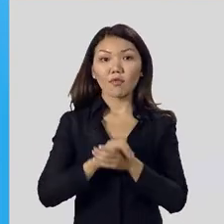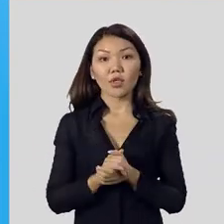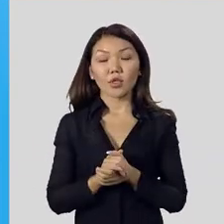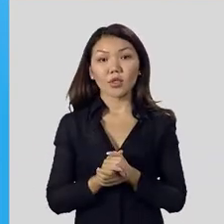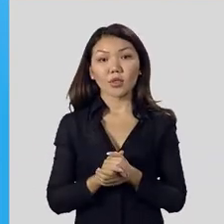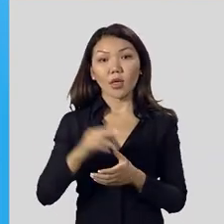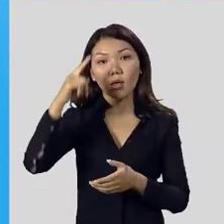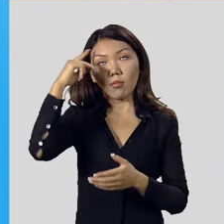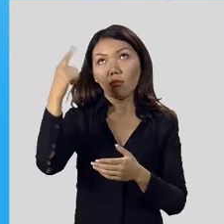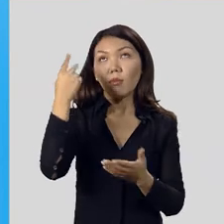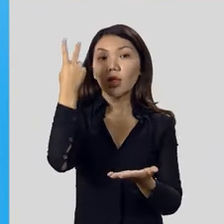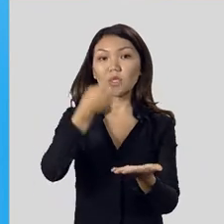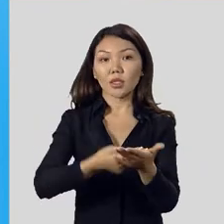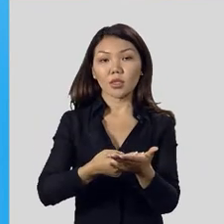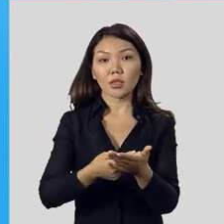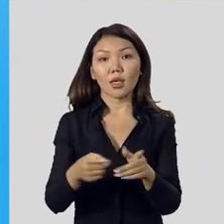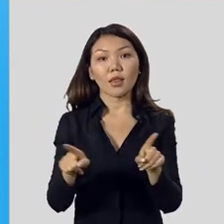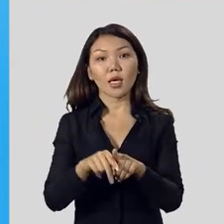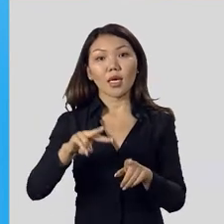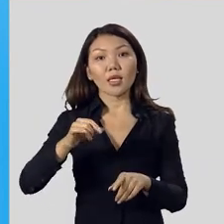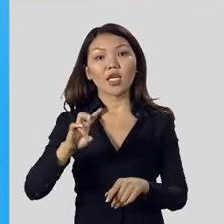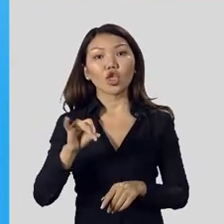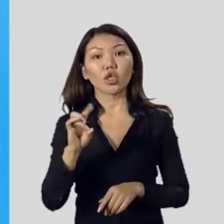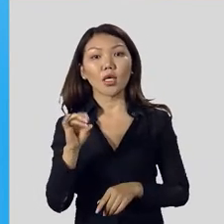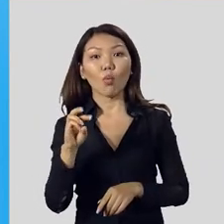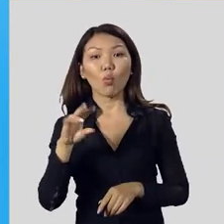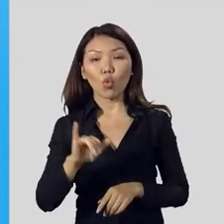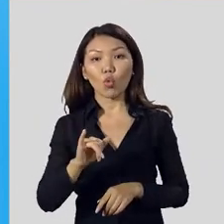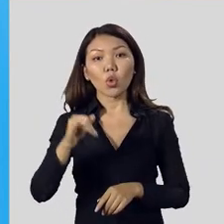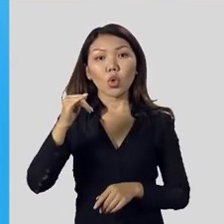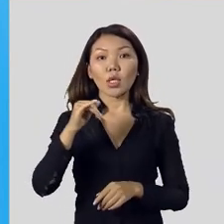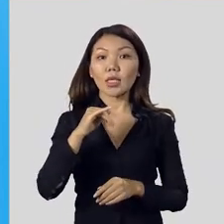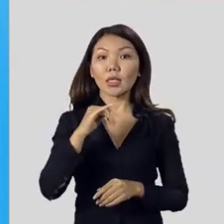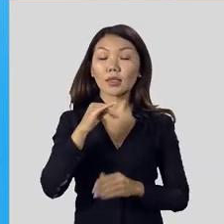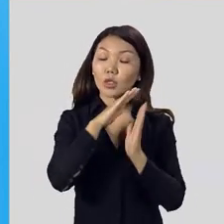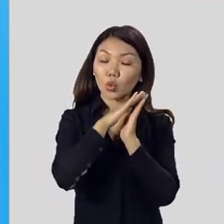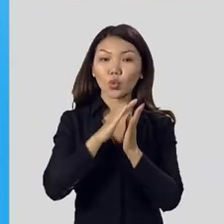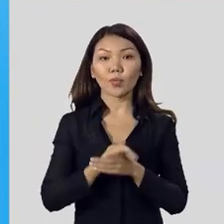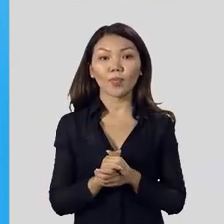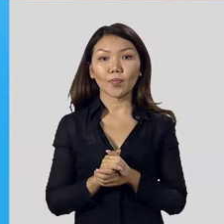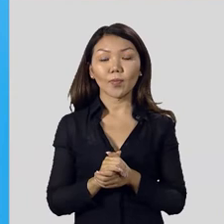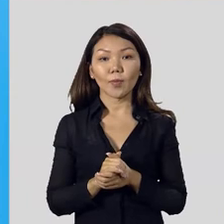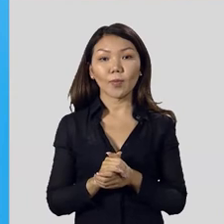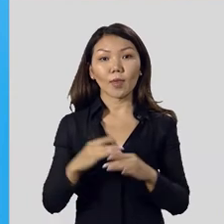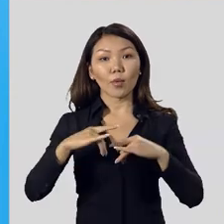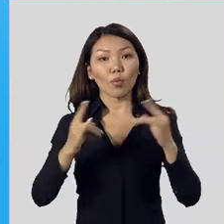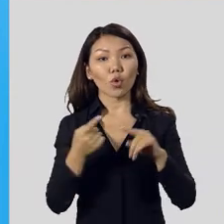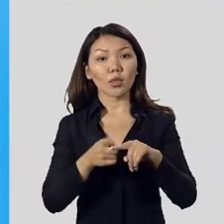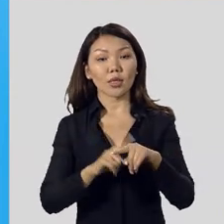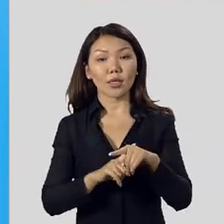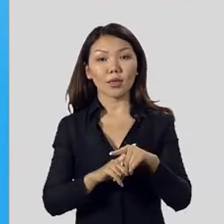к летаргическому сну. Мост – это место, где располагаются